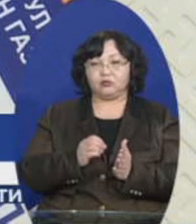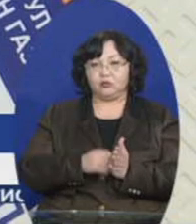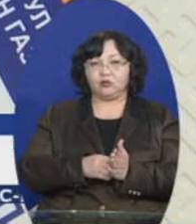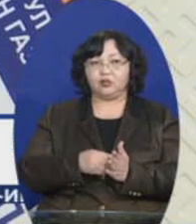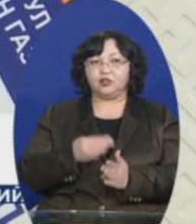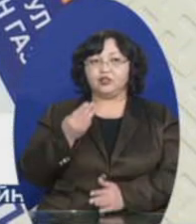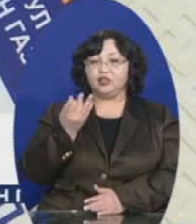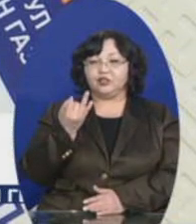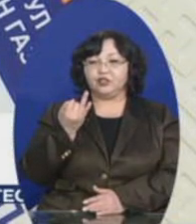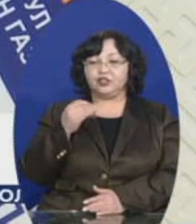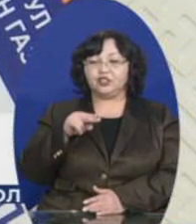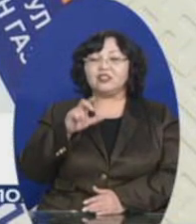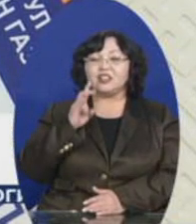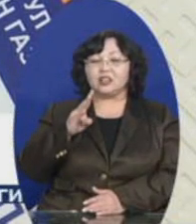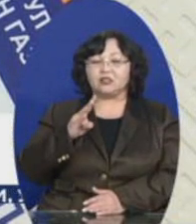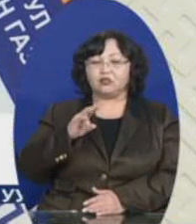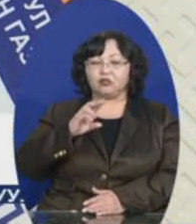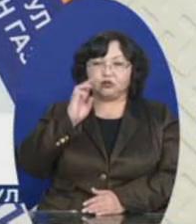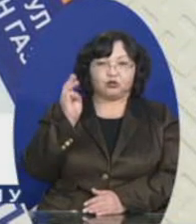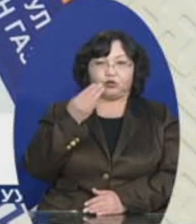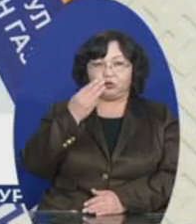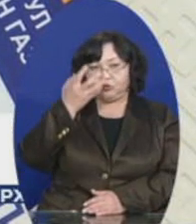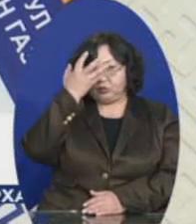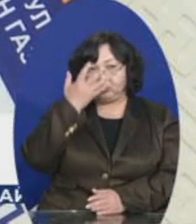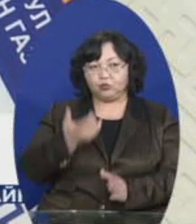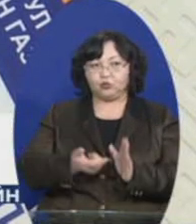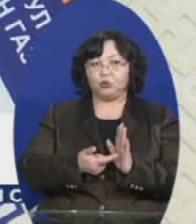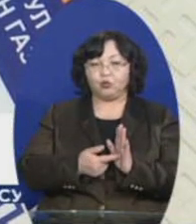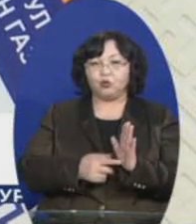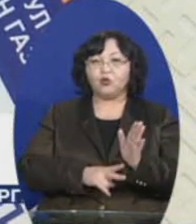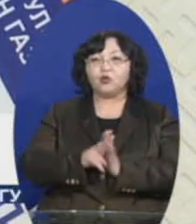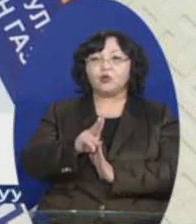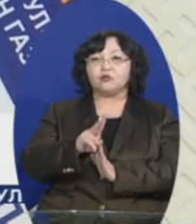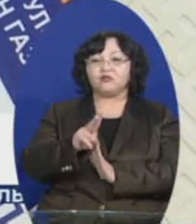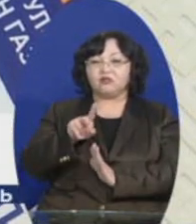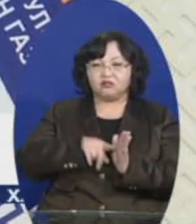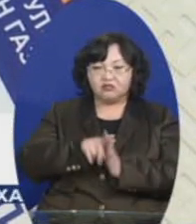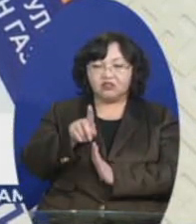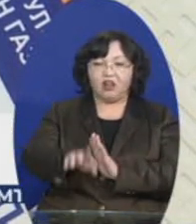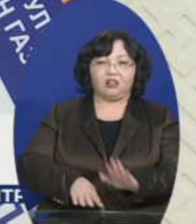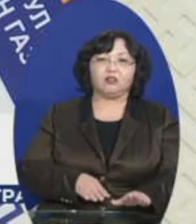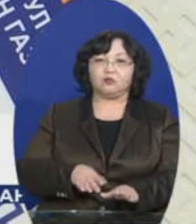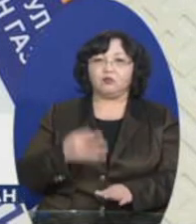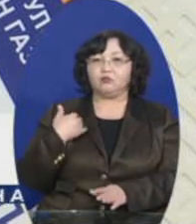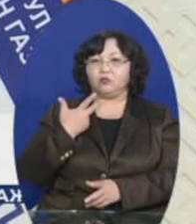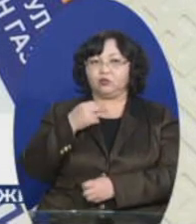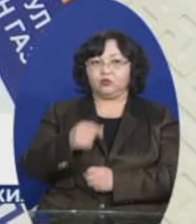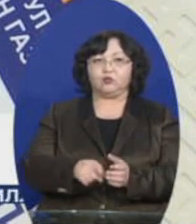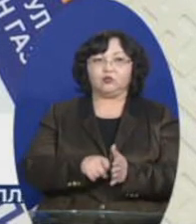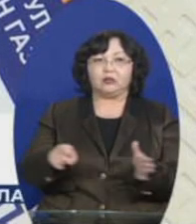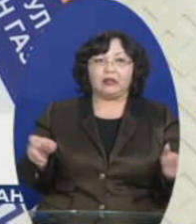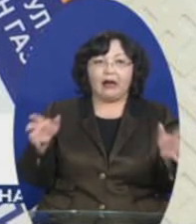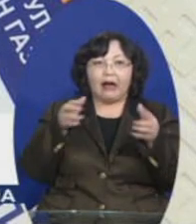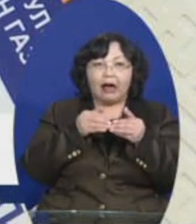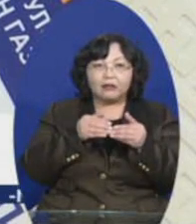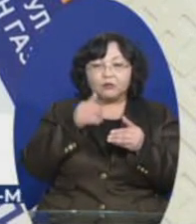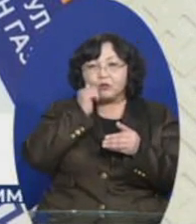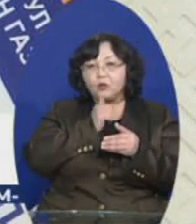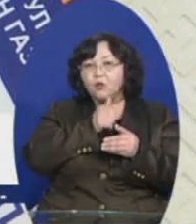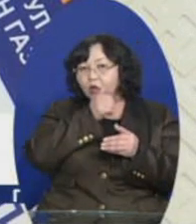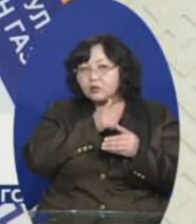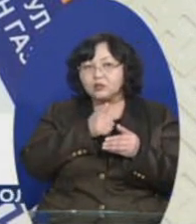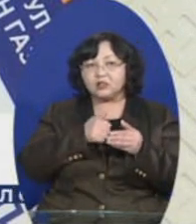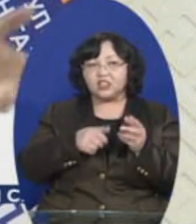шилэн төрийн үндс суурийг тавьж байгаа ихний алхам. Тэр өнгөрсөн 30 жил хаалта хаалганы цаана хөшигний цаана явж ирсэн үйл